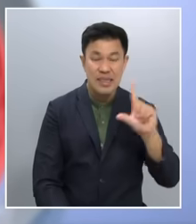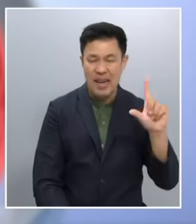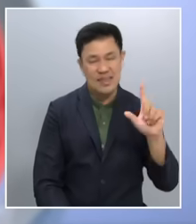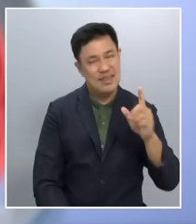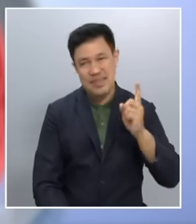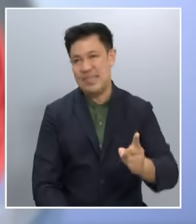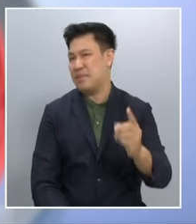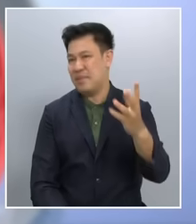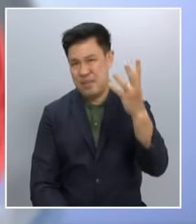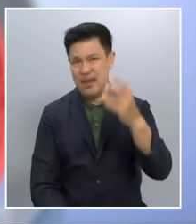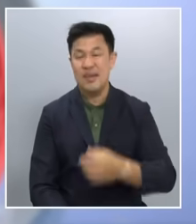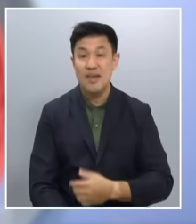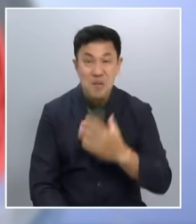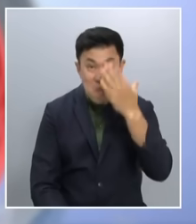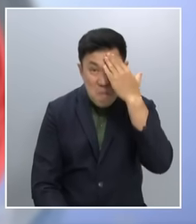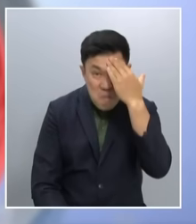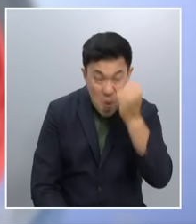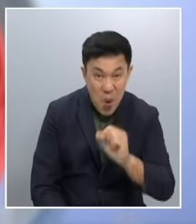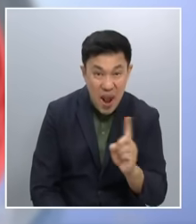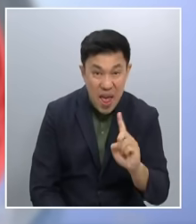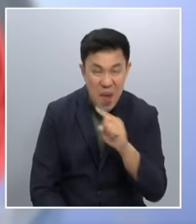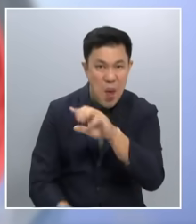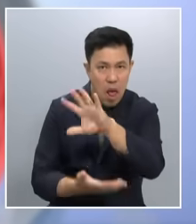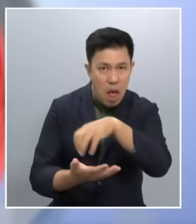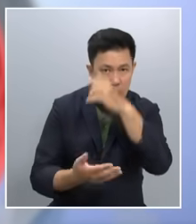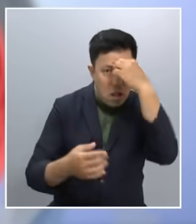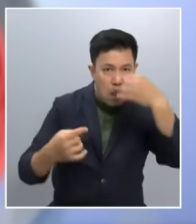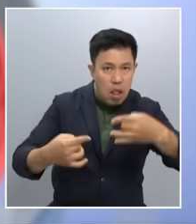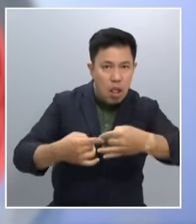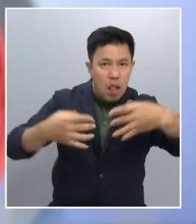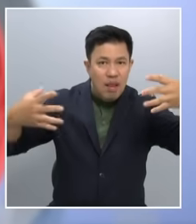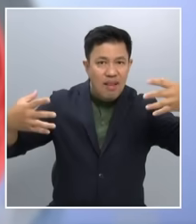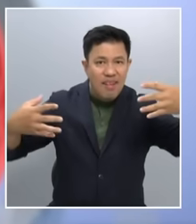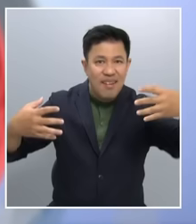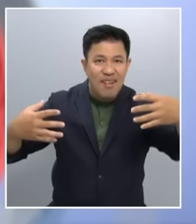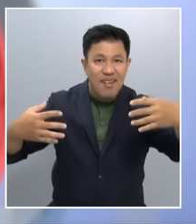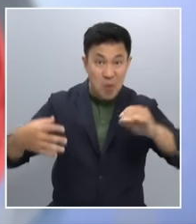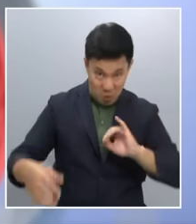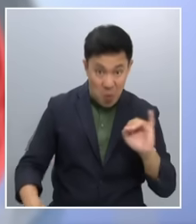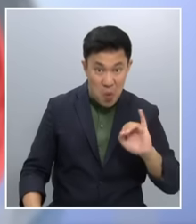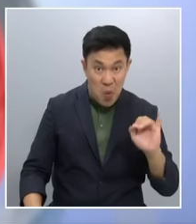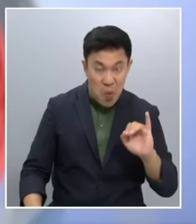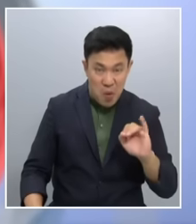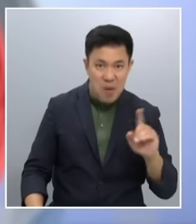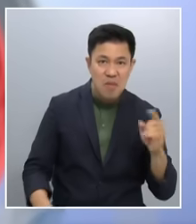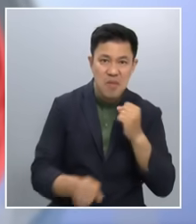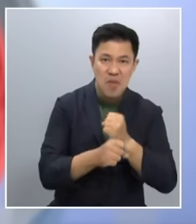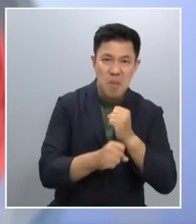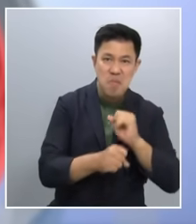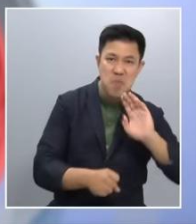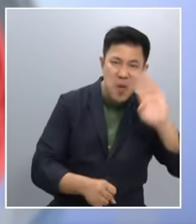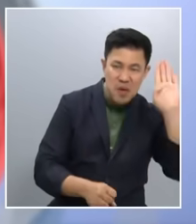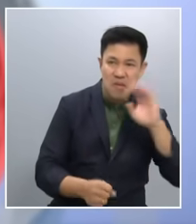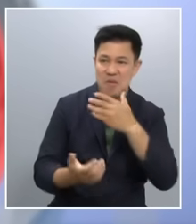ริงเพราะสิ่งที่พูดมาทั้งหมดเนี่ยมันย้อนแย้งกันหมด ค่ะ ถูกไหม ค่ะ